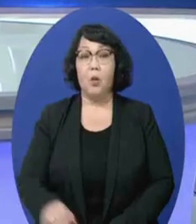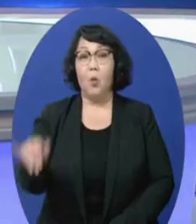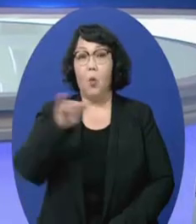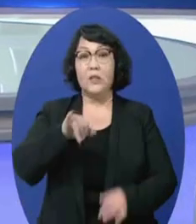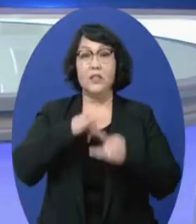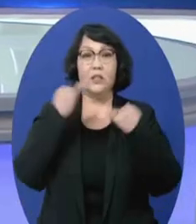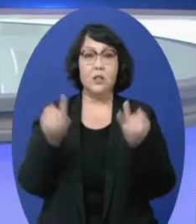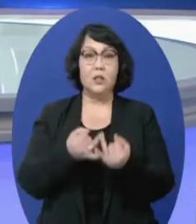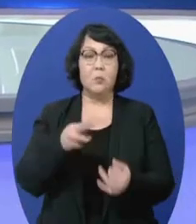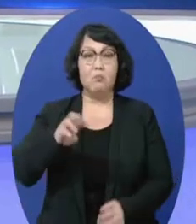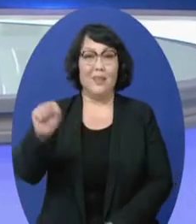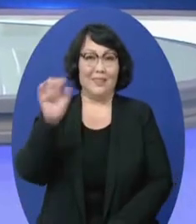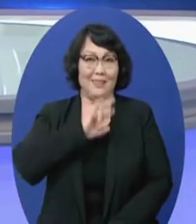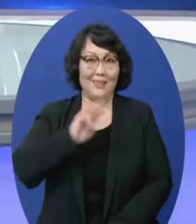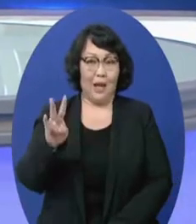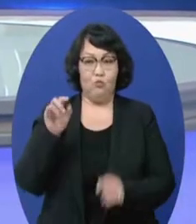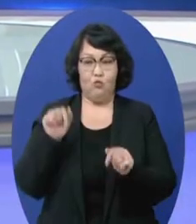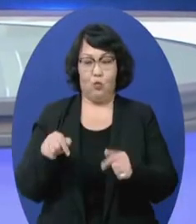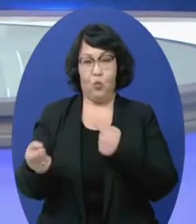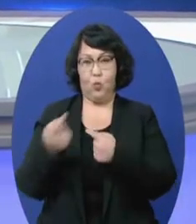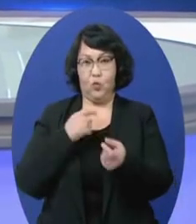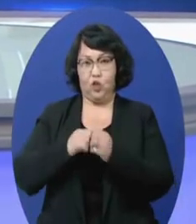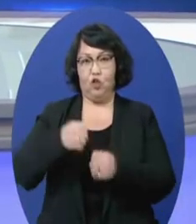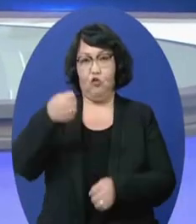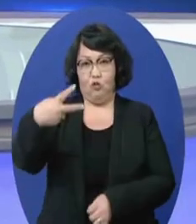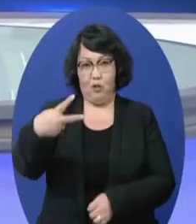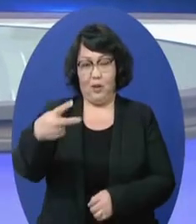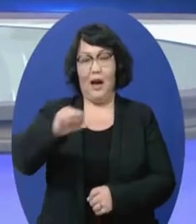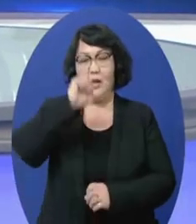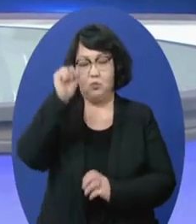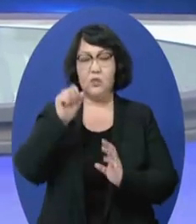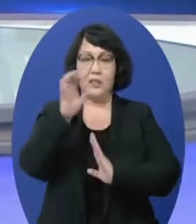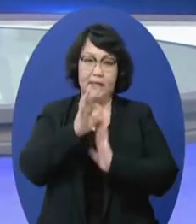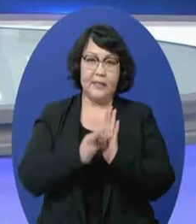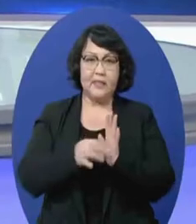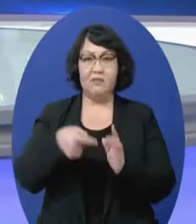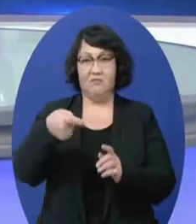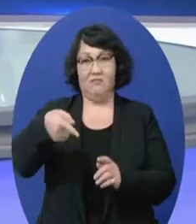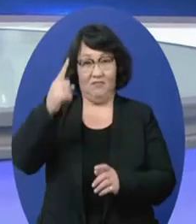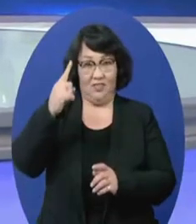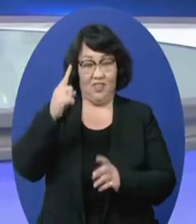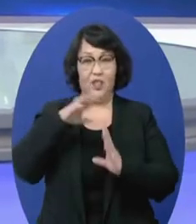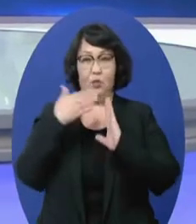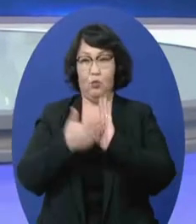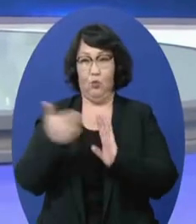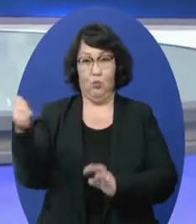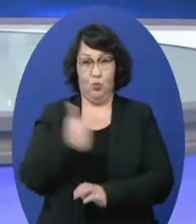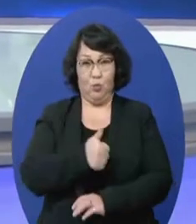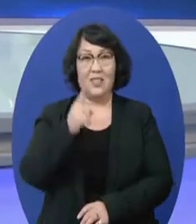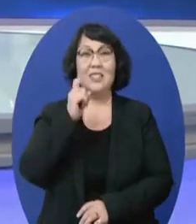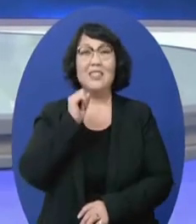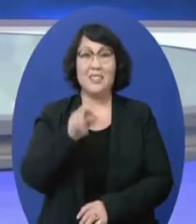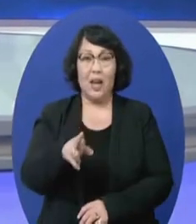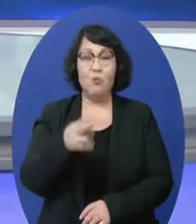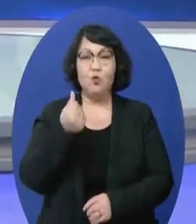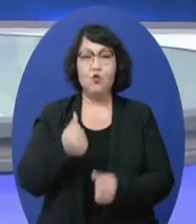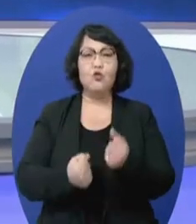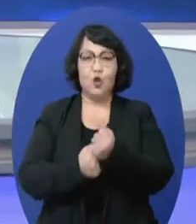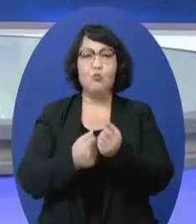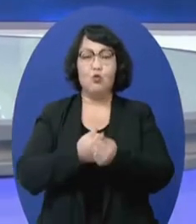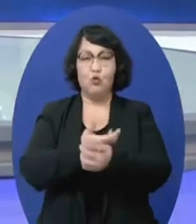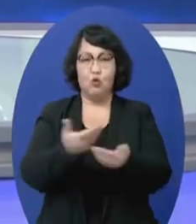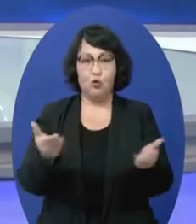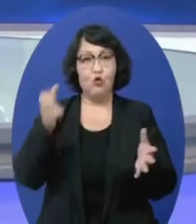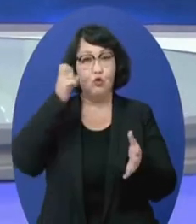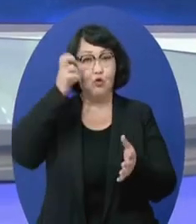Улсын хуралдах Монгол Ардын намын бүлэг өнөөдөр хуралдаж хоёр асуудал хэлэлцсэн байна. Эхний асуудал нь өрх бүрт 1 сая төгрөгийн дэмжлэг үзүүлэх тухай Монгол улсын